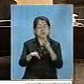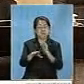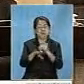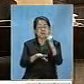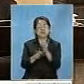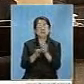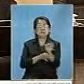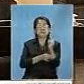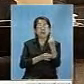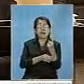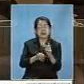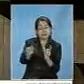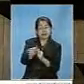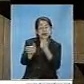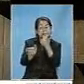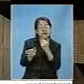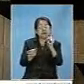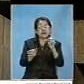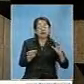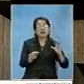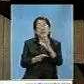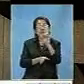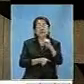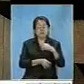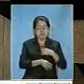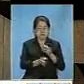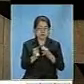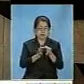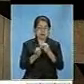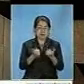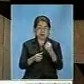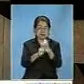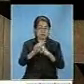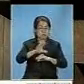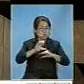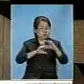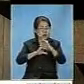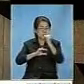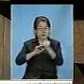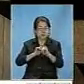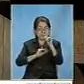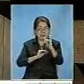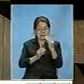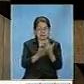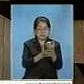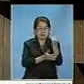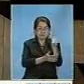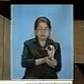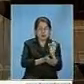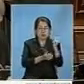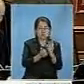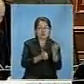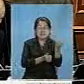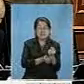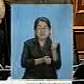าในการดำเนินการในโครงการที่ยังไม่เสร็จสิ้นแล้วก็มีการตั้งงบประมาณเอาไว้ระดับหนึ่งนั้นส่วนที่เกินกว่างบประมาณที่มีการตั้ง